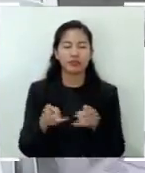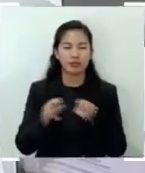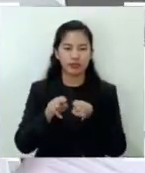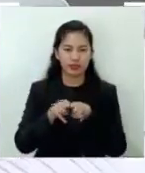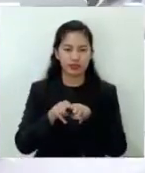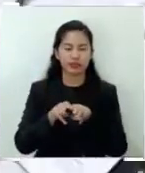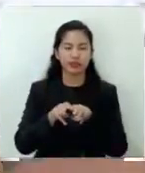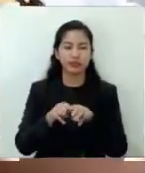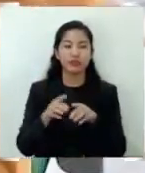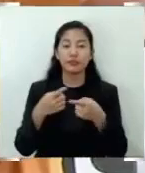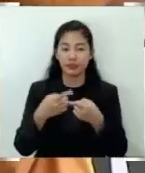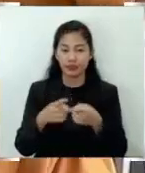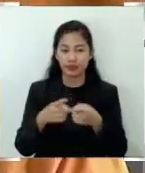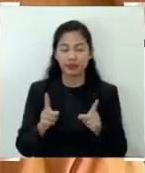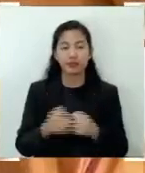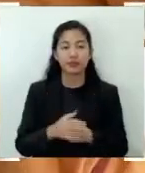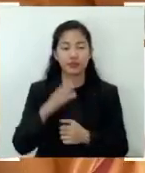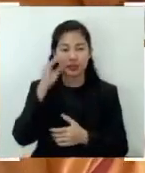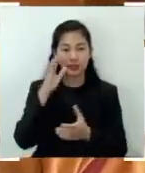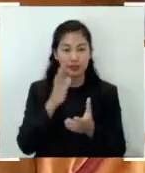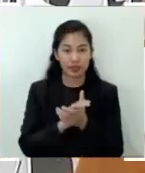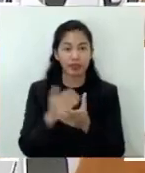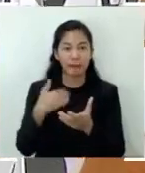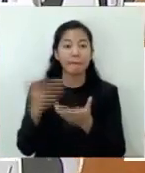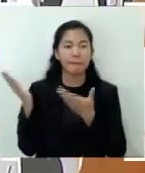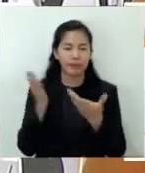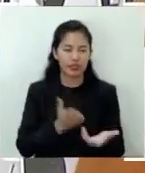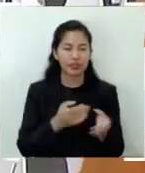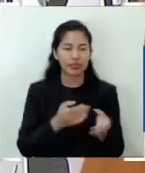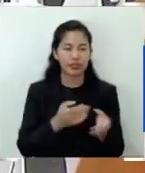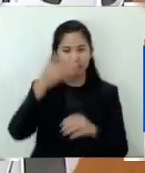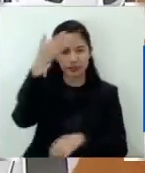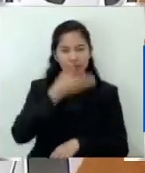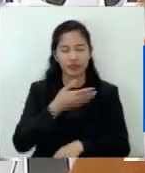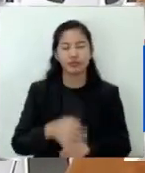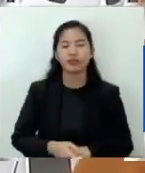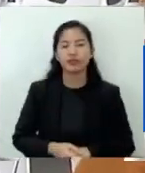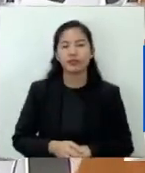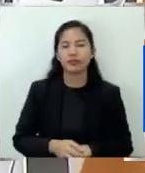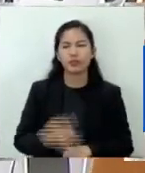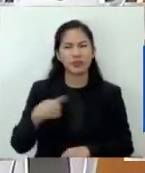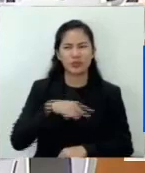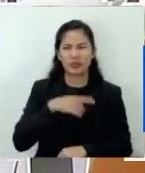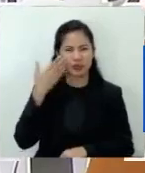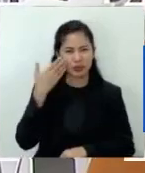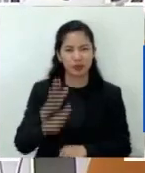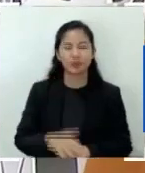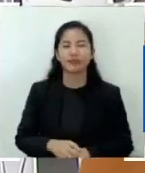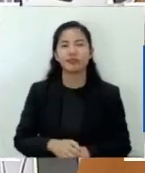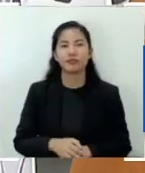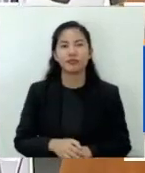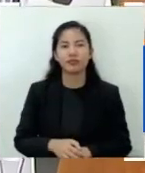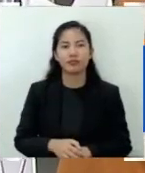the rescue ang mister niya na may dala-dala ng face shield. Hindi lang din kami informed kasi ang last na balita